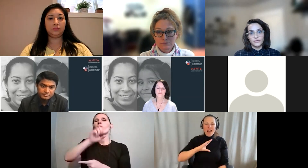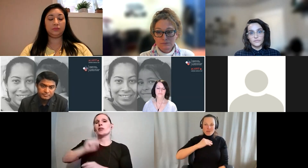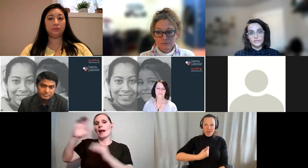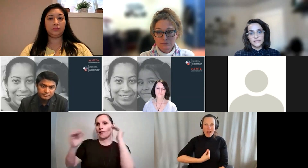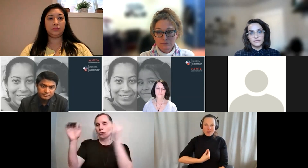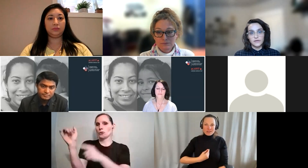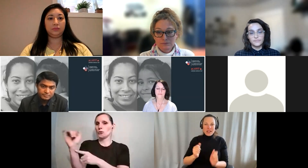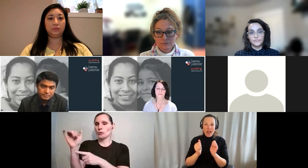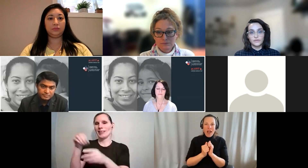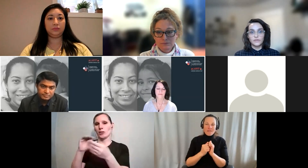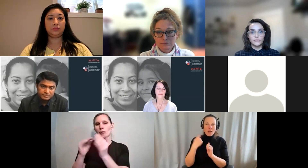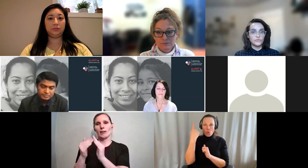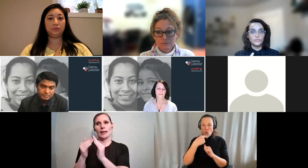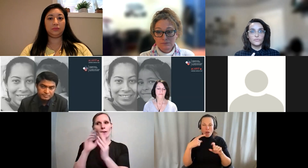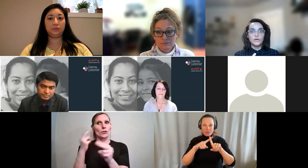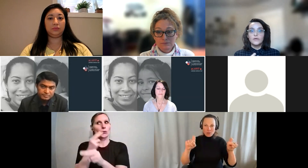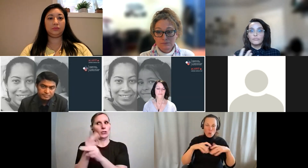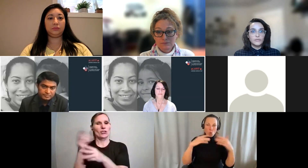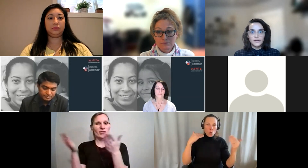d'autres adultes dans notre communauté